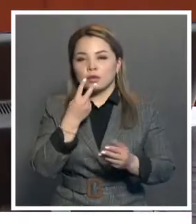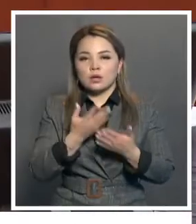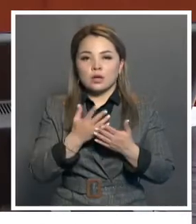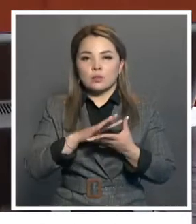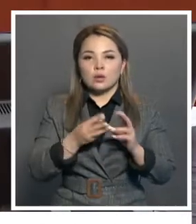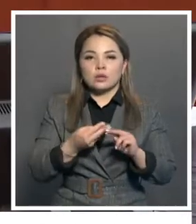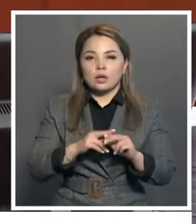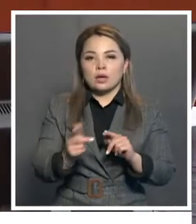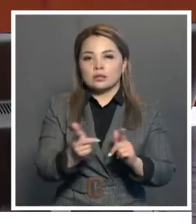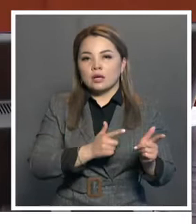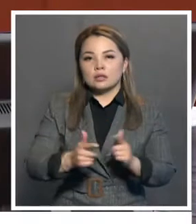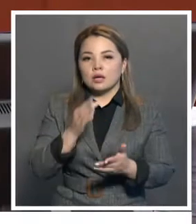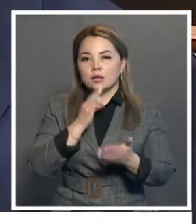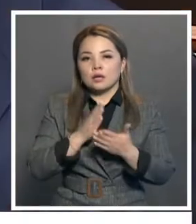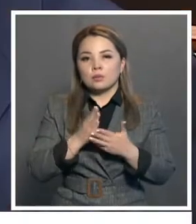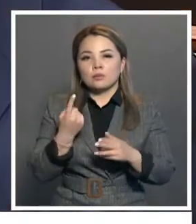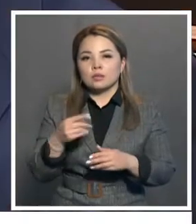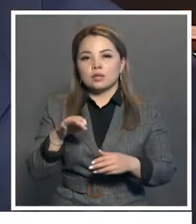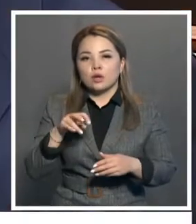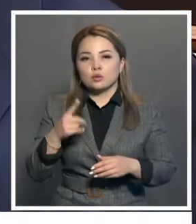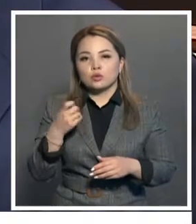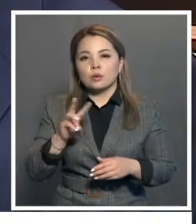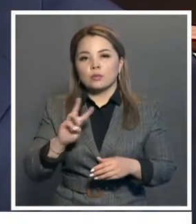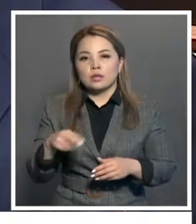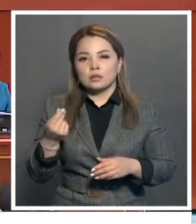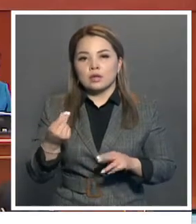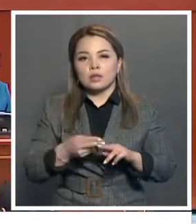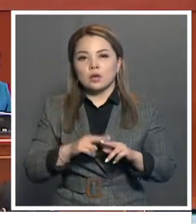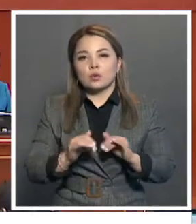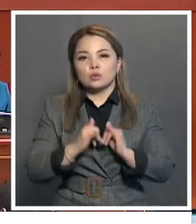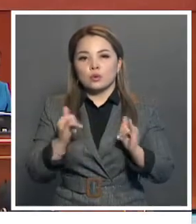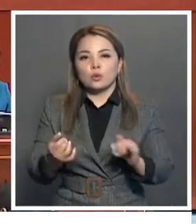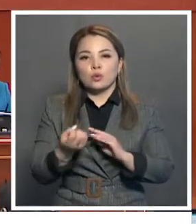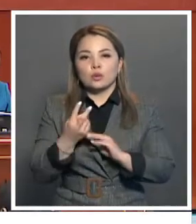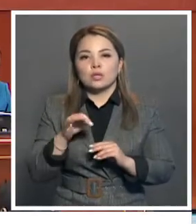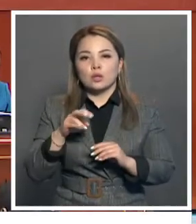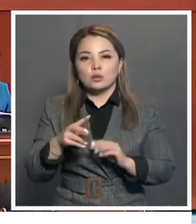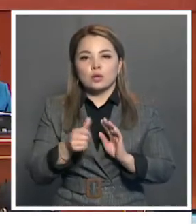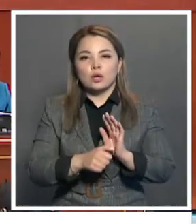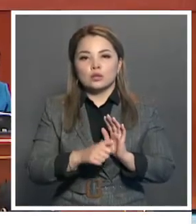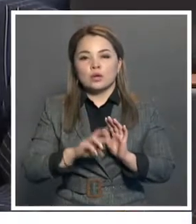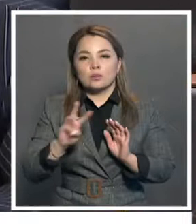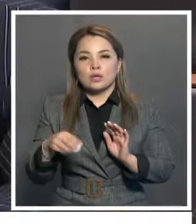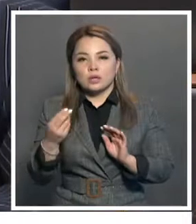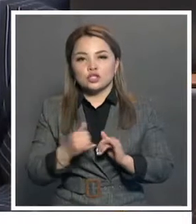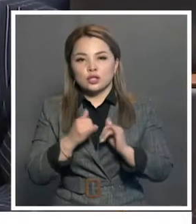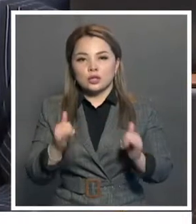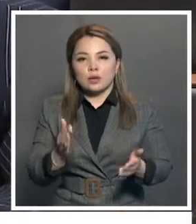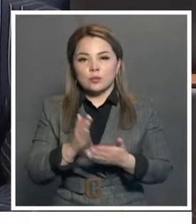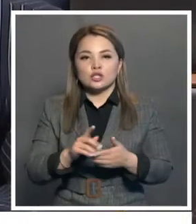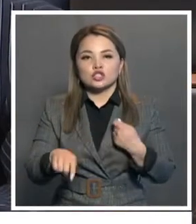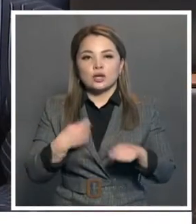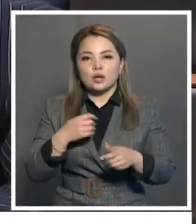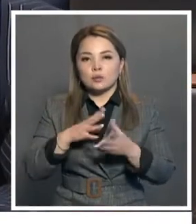сай әзірленген. Сонымен биыл қазына 1 триллион 100 миллиард теңгеге ұлғайып, 12 триллион 600 миллиардқа жетеді. Ал шығыс